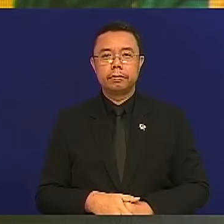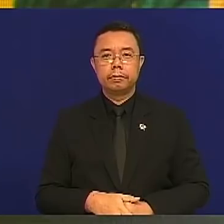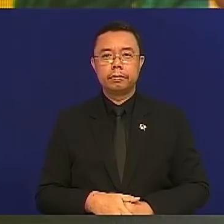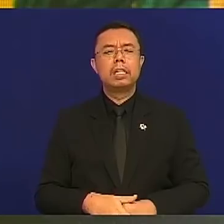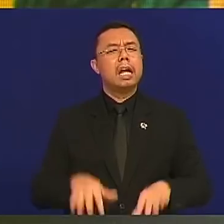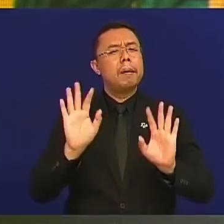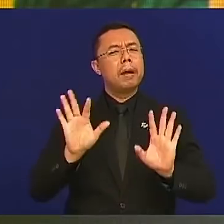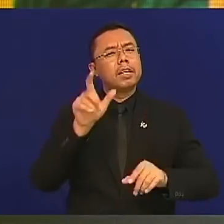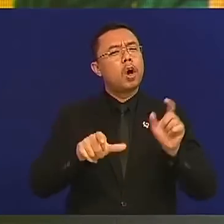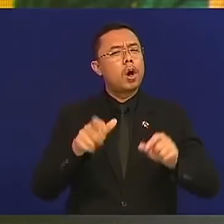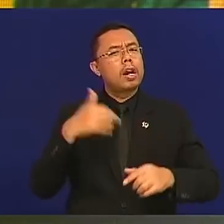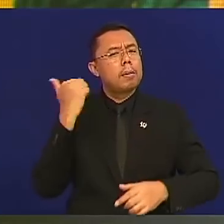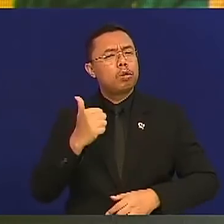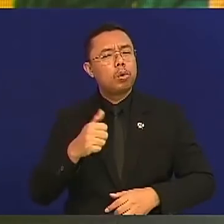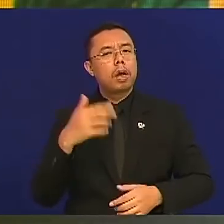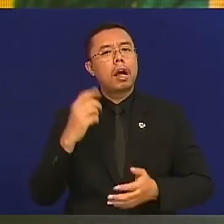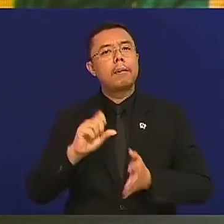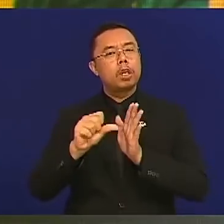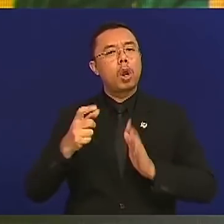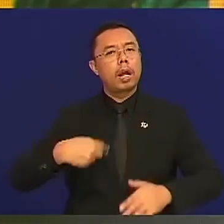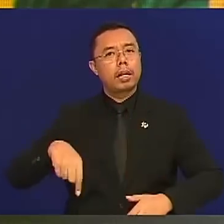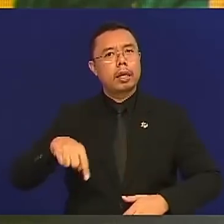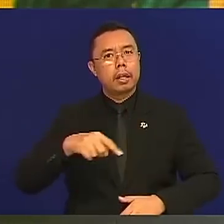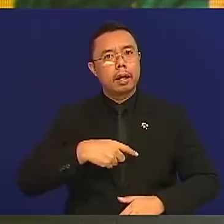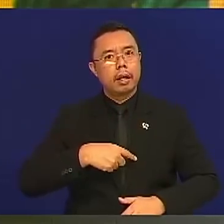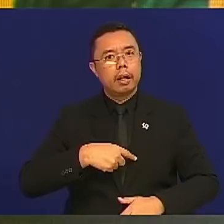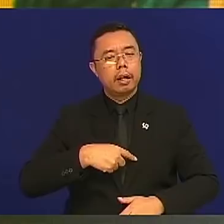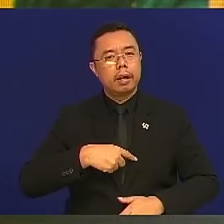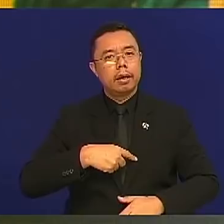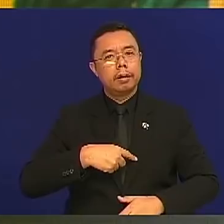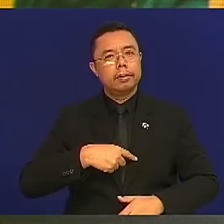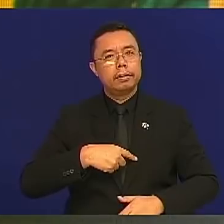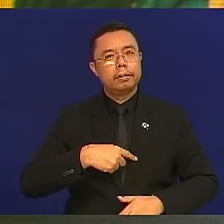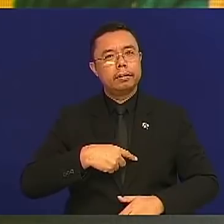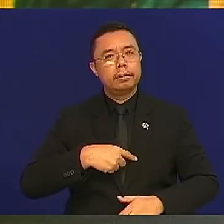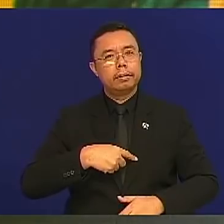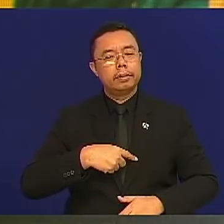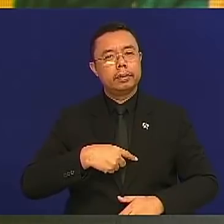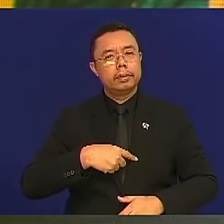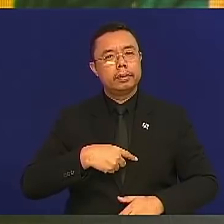Nah, banyak orang yang membutuhkan pertolongan kita, saudaraku.